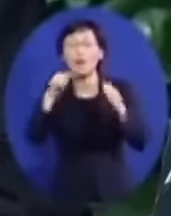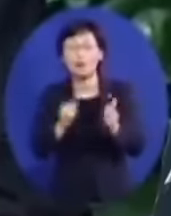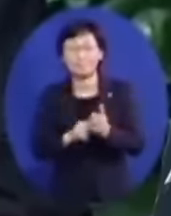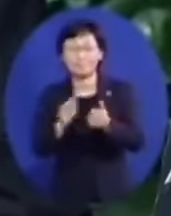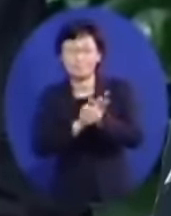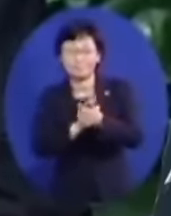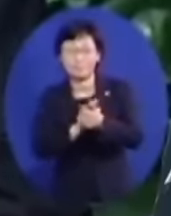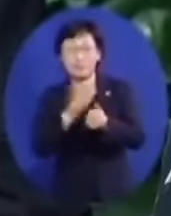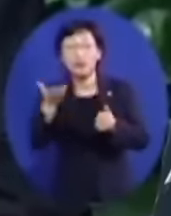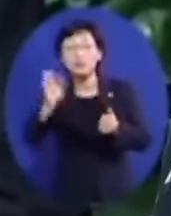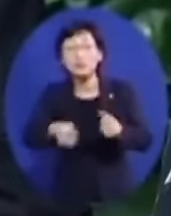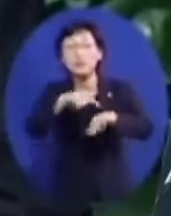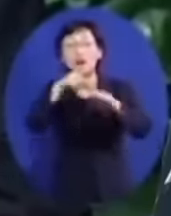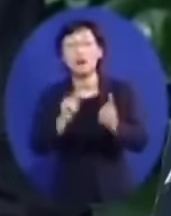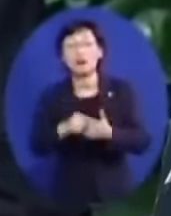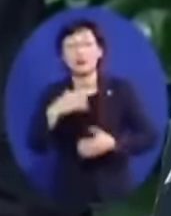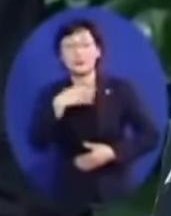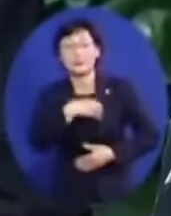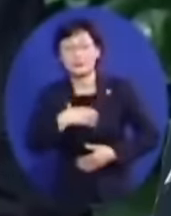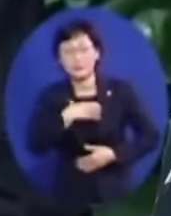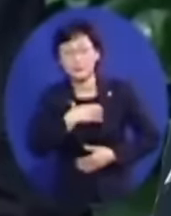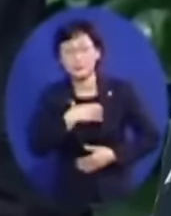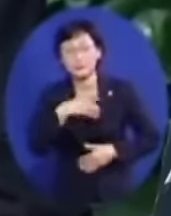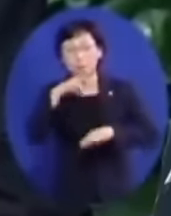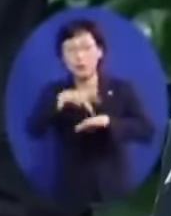마음의 근심은 뼈로 마르게 하니까